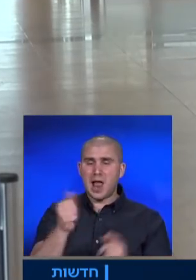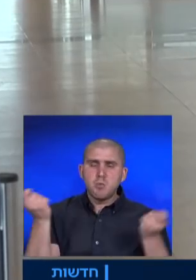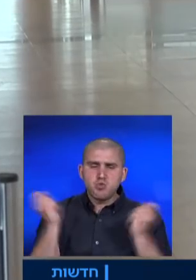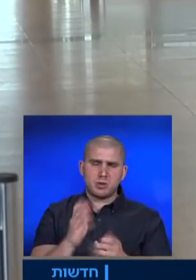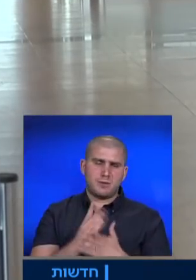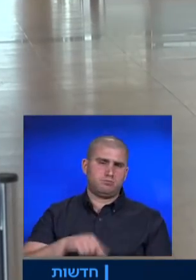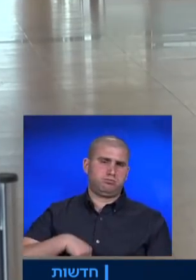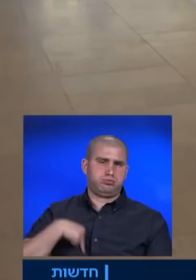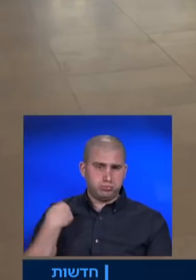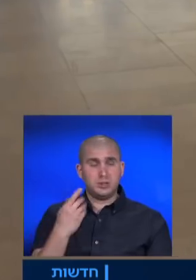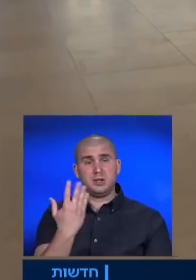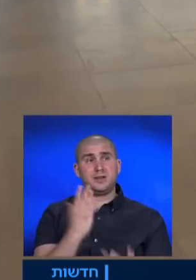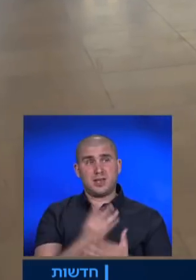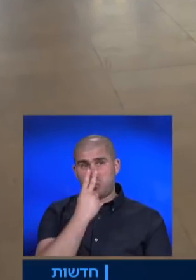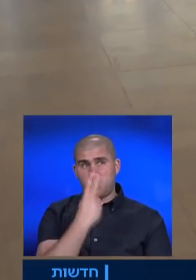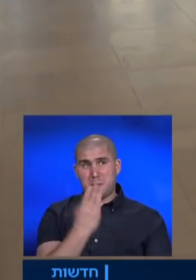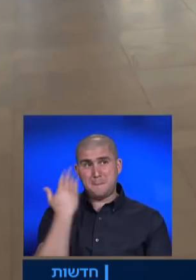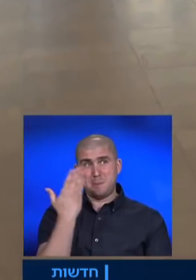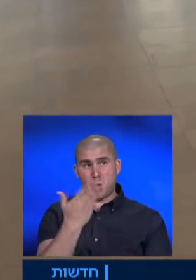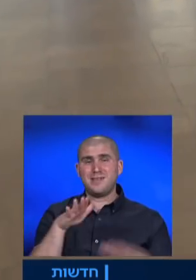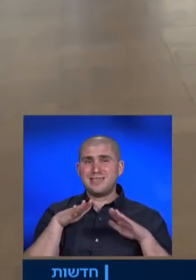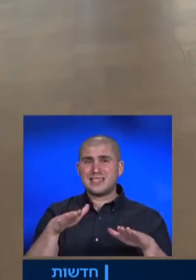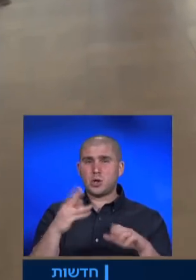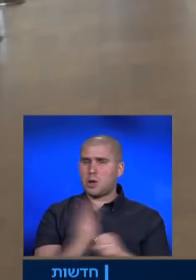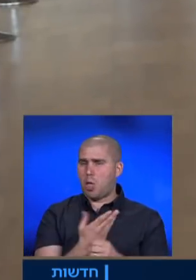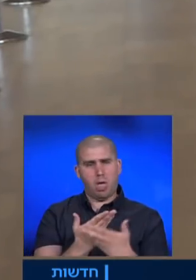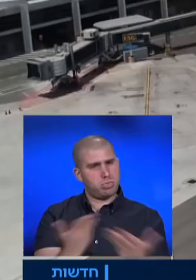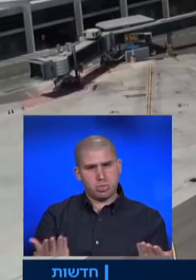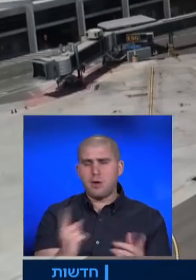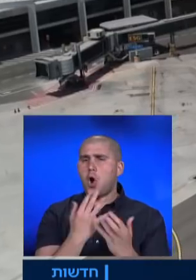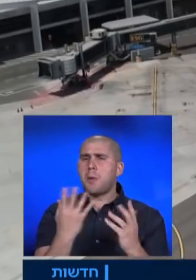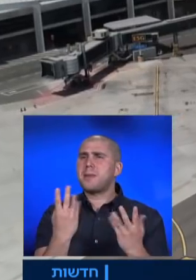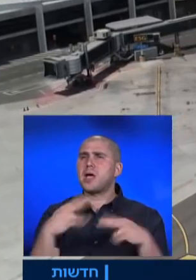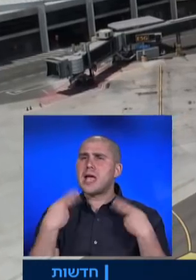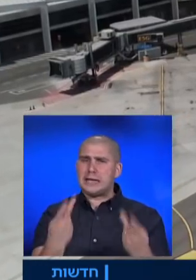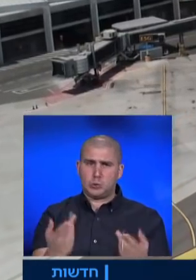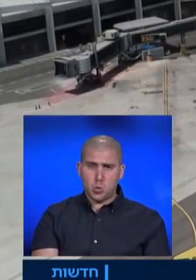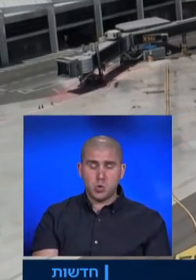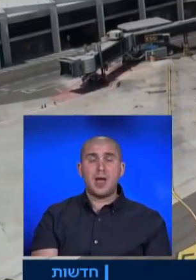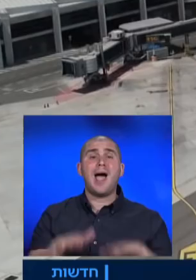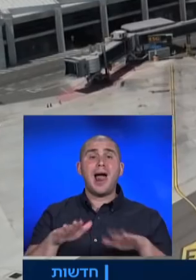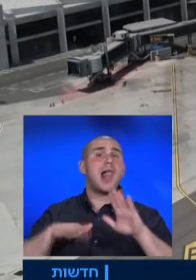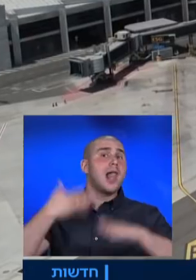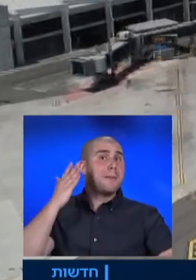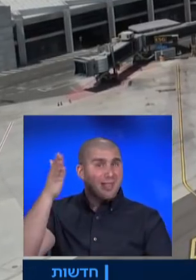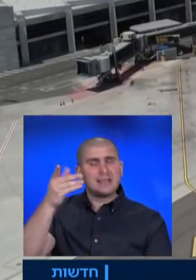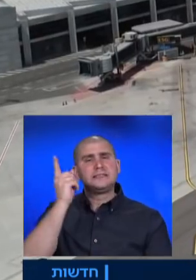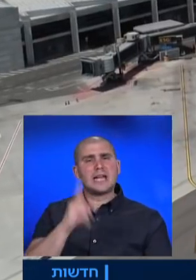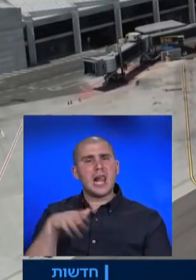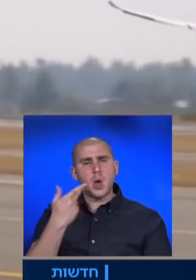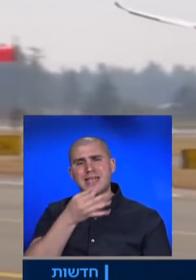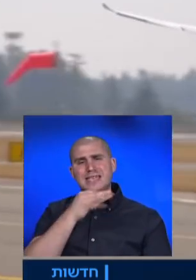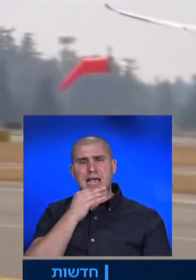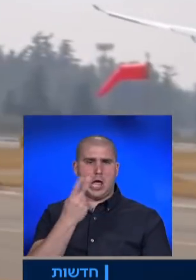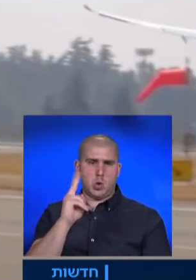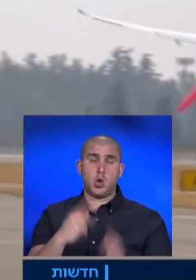ולמעשה, כמו שאתם רואים מאחוריי, טיסות סדירות אין ולא ברור מתי יתחדשו. אל על ביום שאחרי תצטרך להיות יעילה הרבה יותר. למשל, יעדים